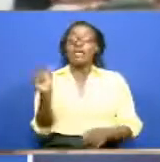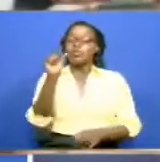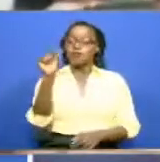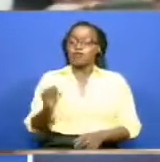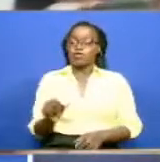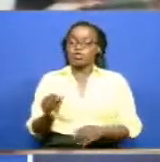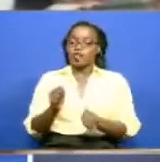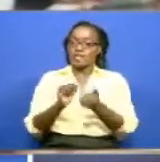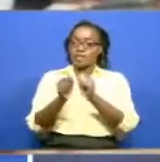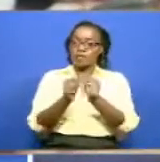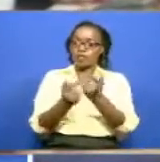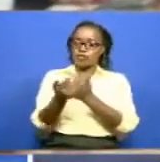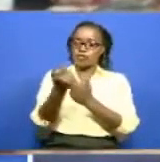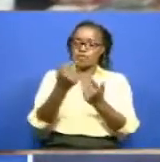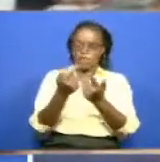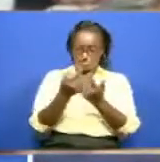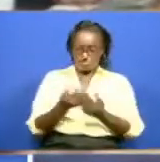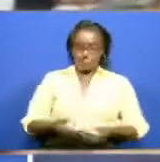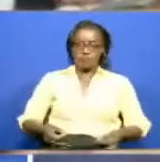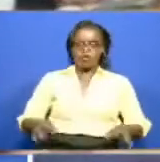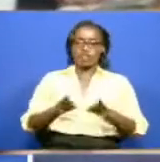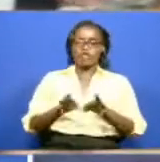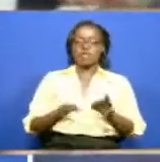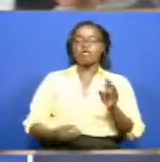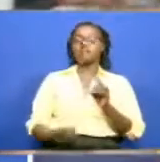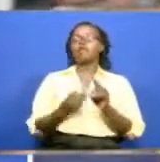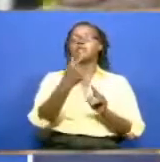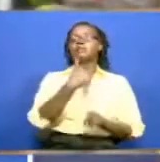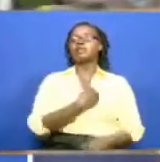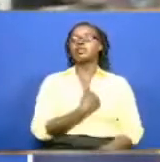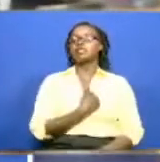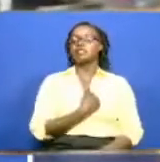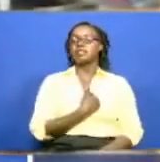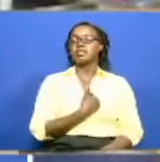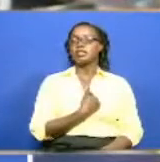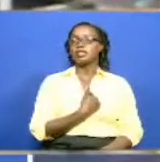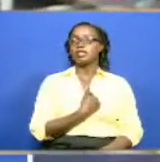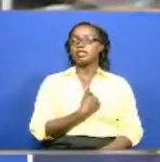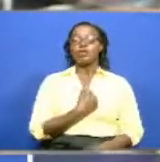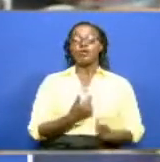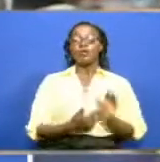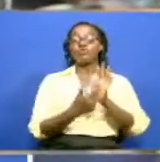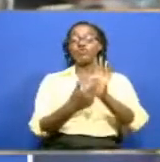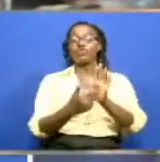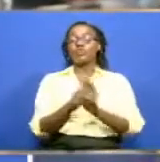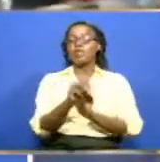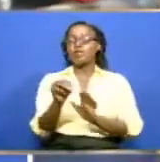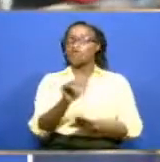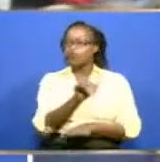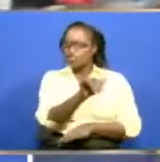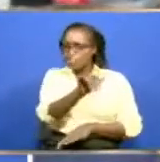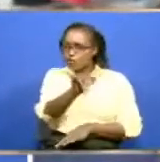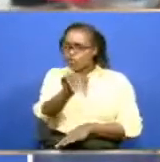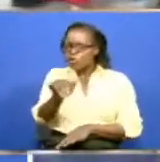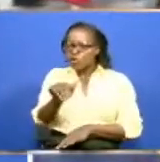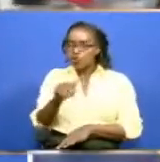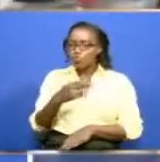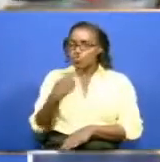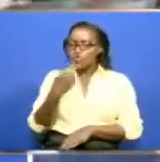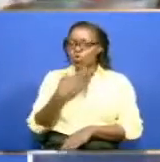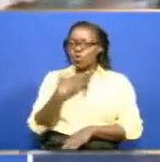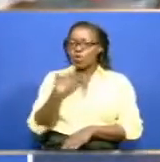administration, wakuje kiwanja wakutane na mimi. Tumewaonyesha wale ambao